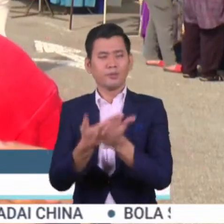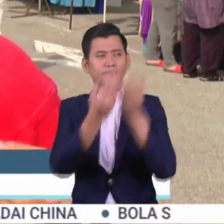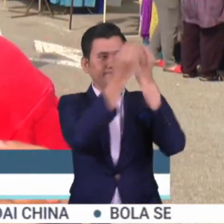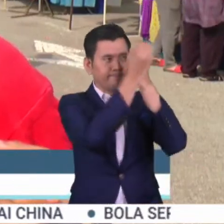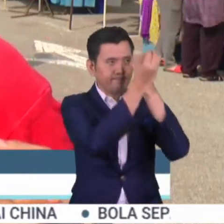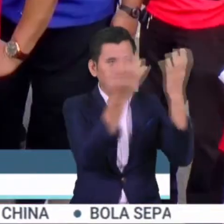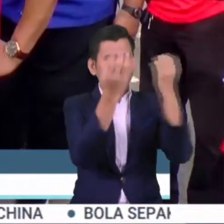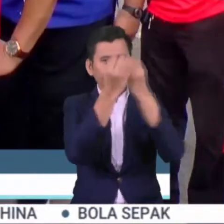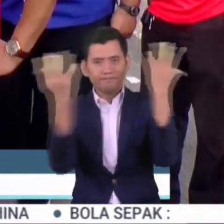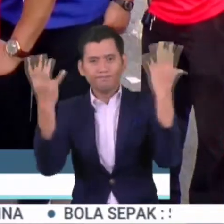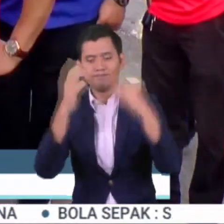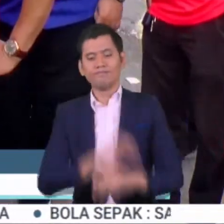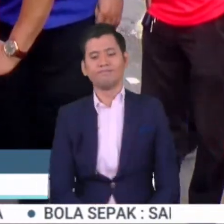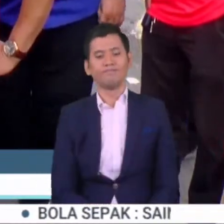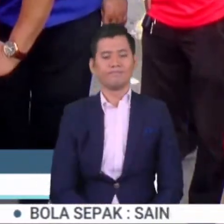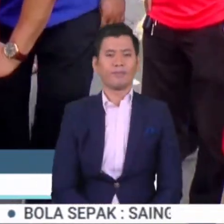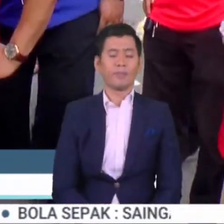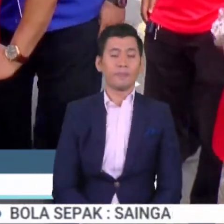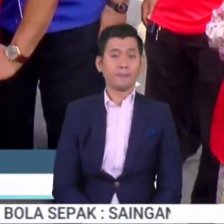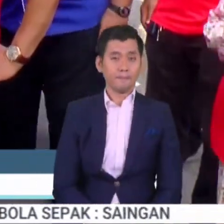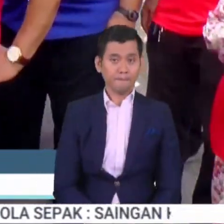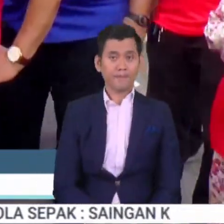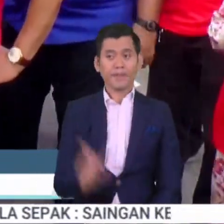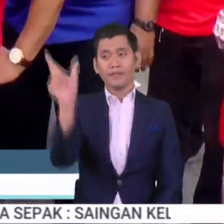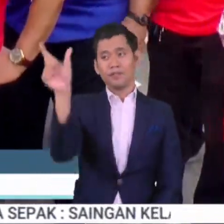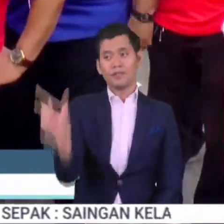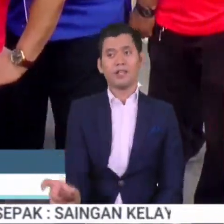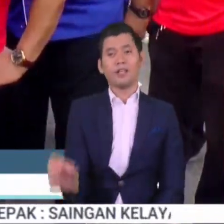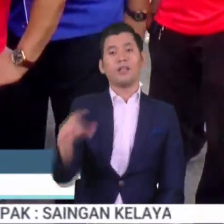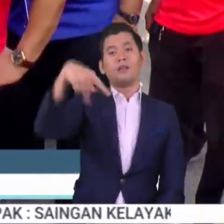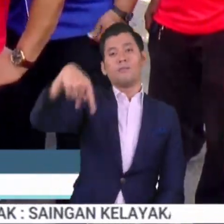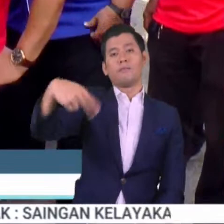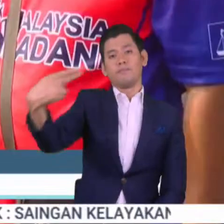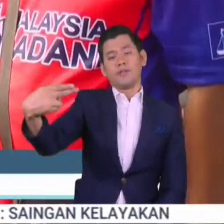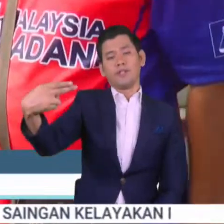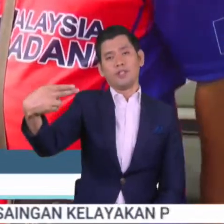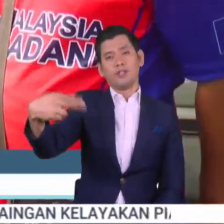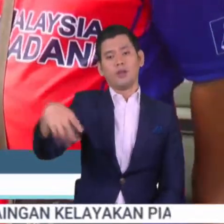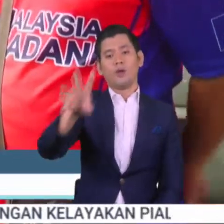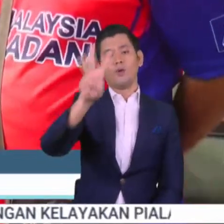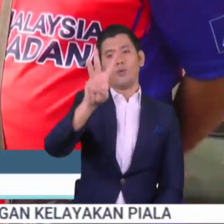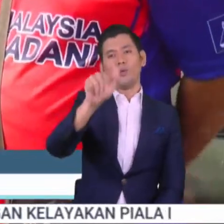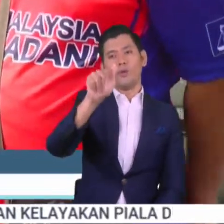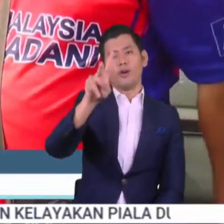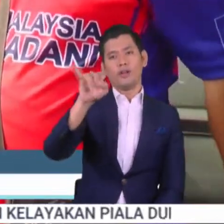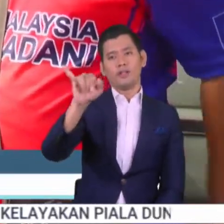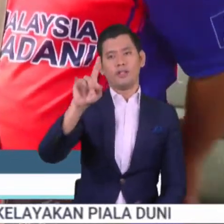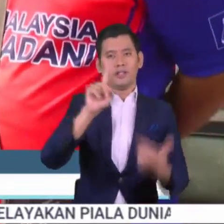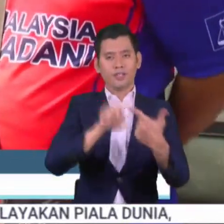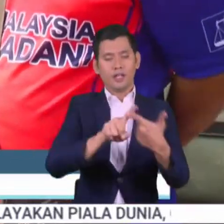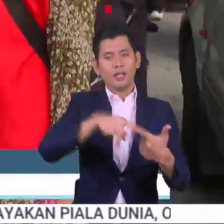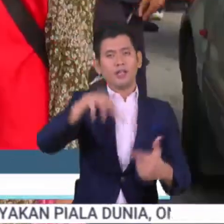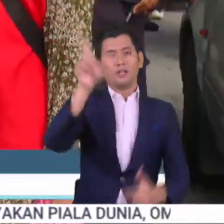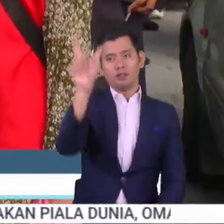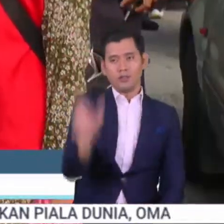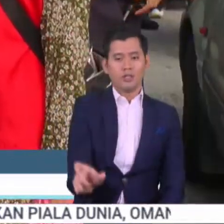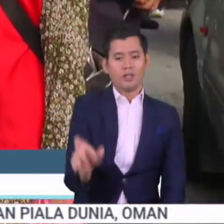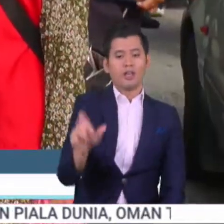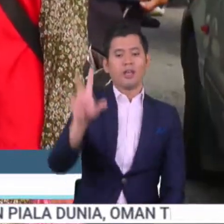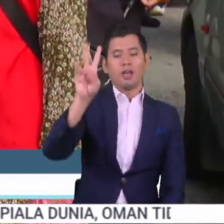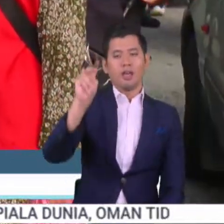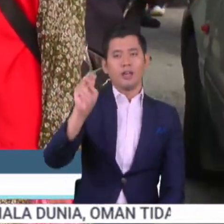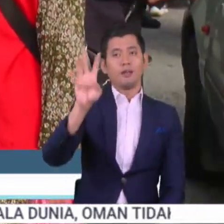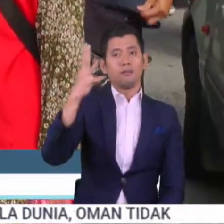disampaikan. Turut serta calon PH N25 Paroi Norwani Ahmad dan calon